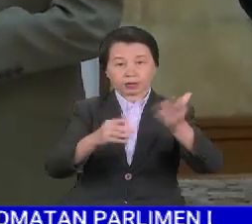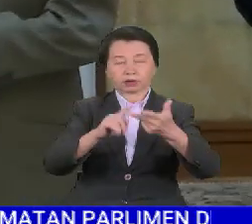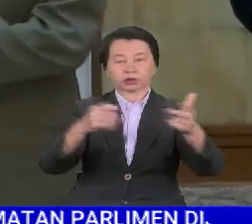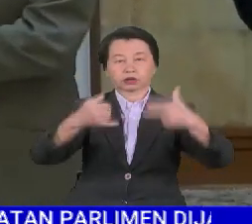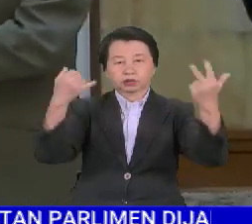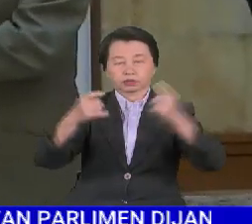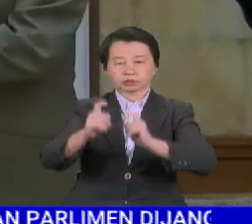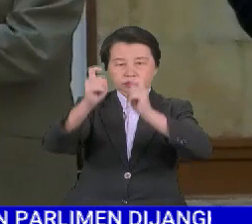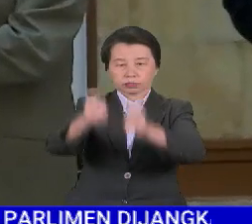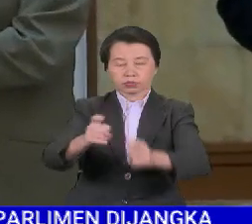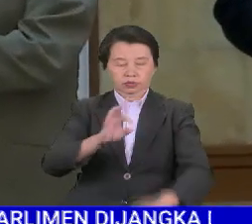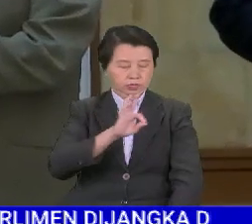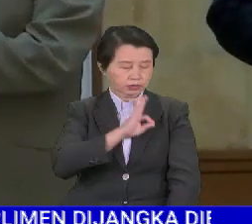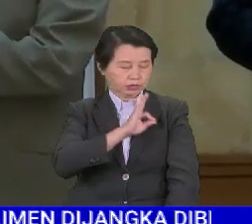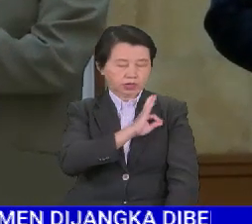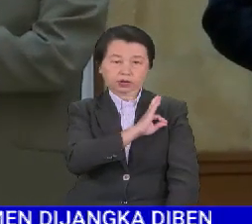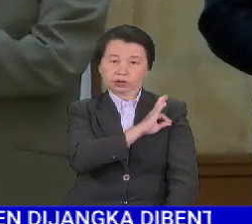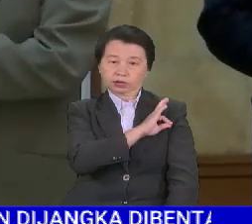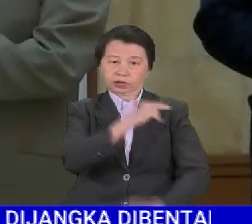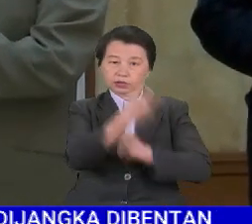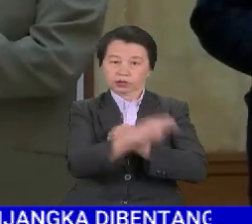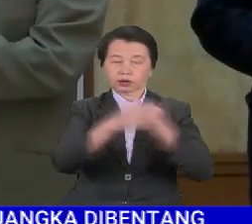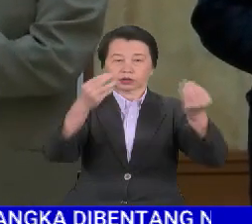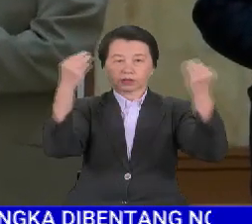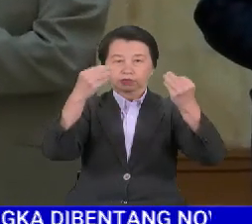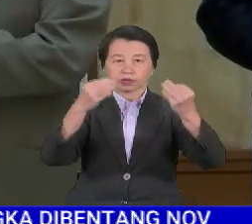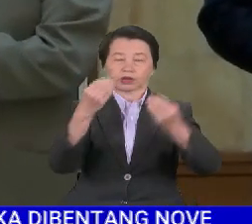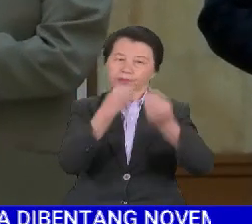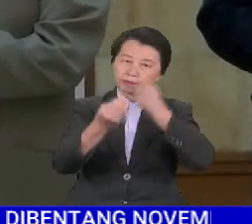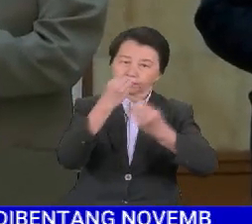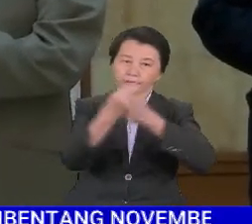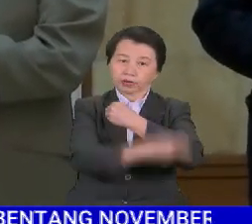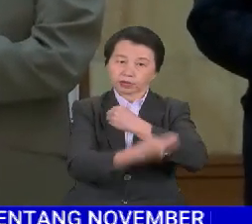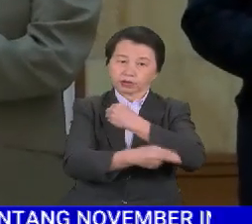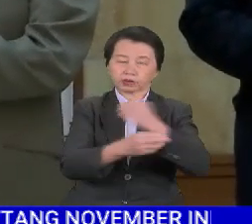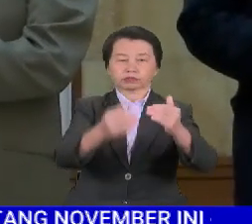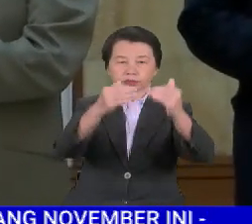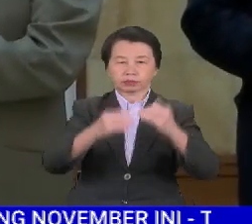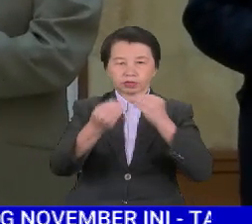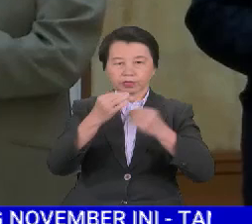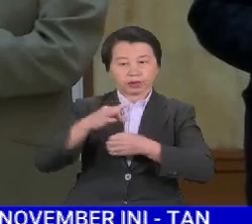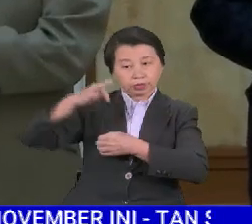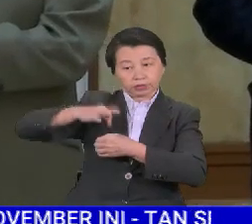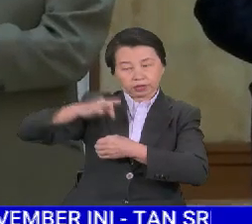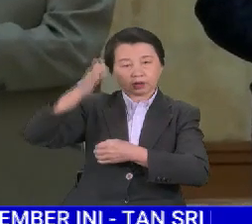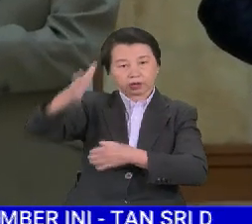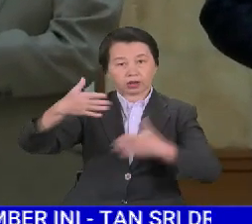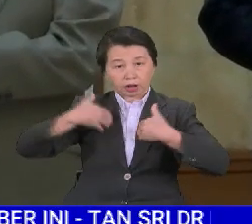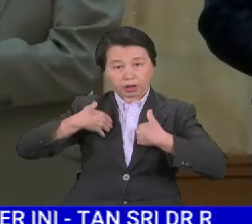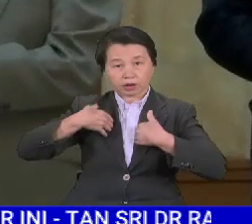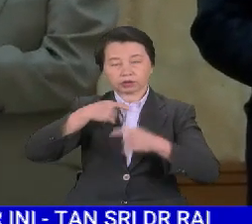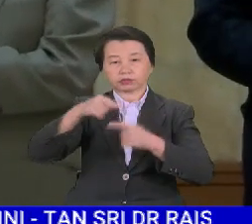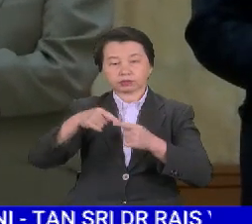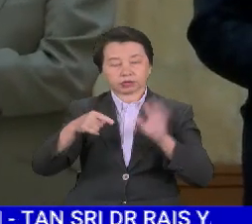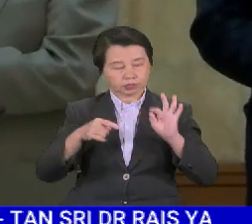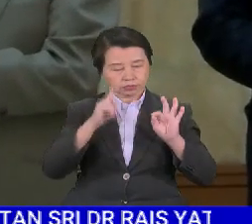istiadat pengurniaan darjah kebesaran negeri dan majlis jamuan negeri. Manakala majlis jamuan teh pula akan diadakan pada